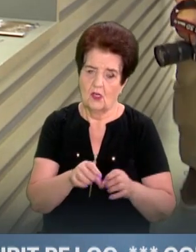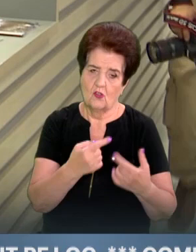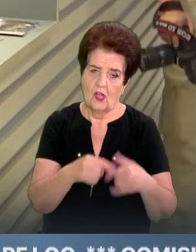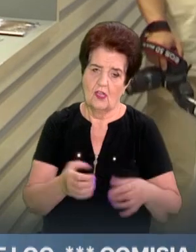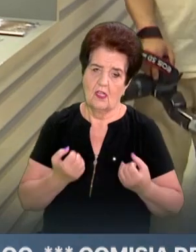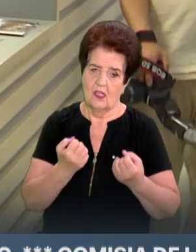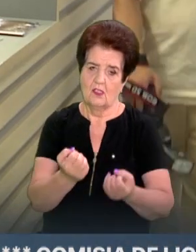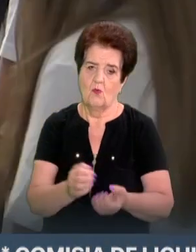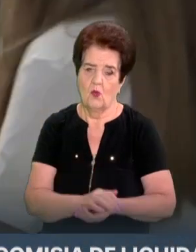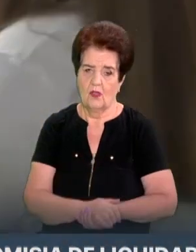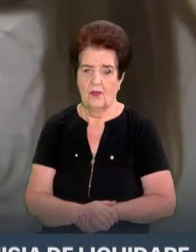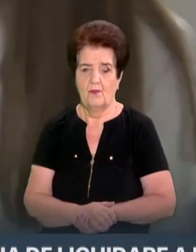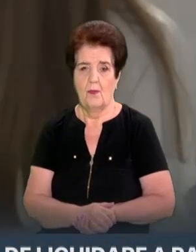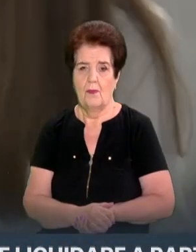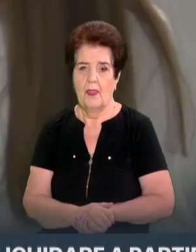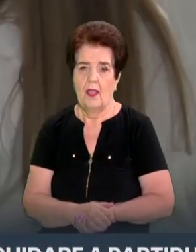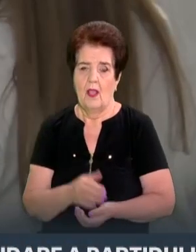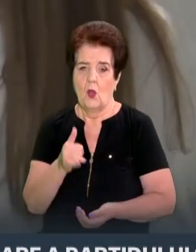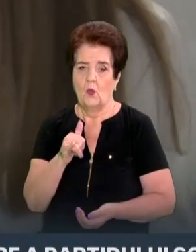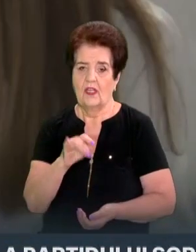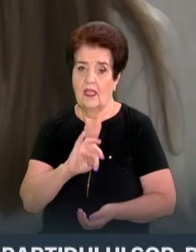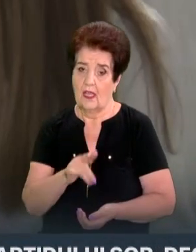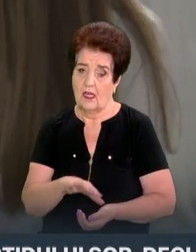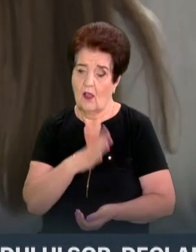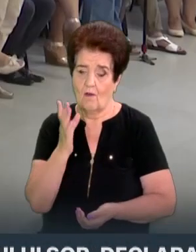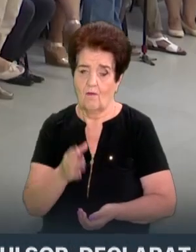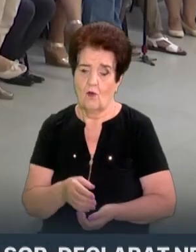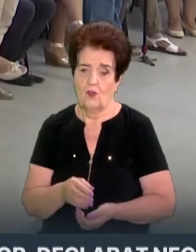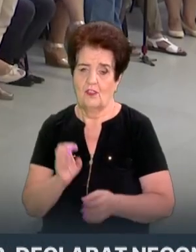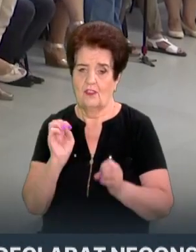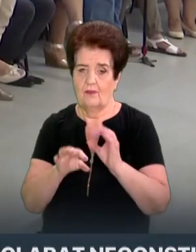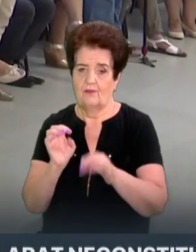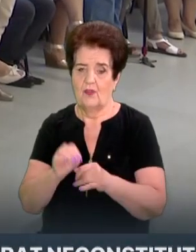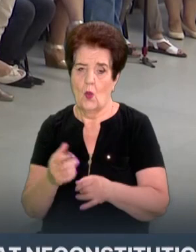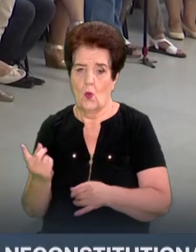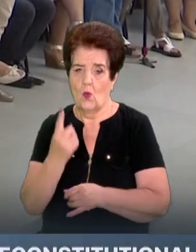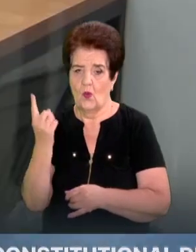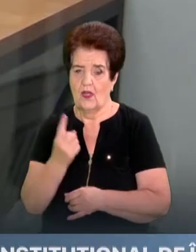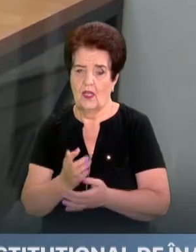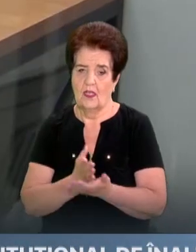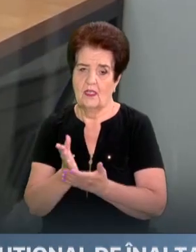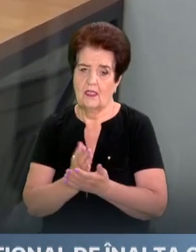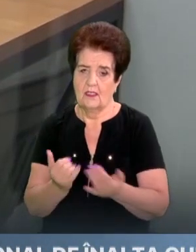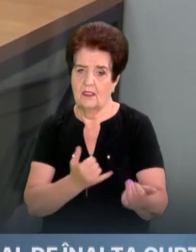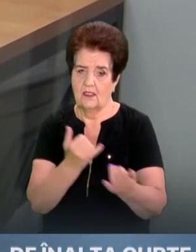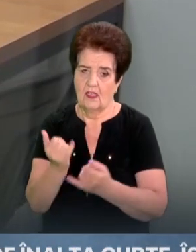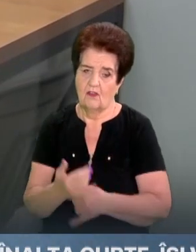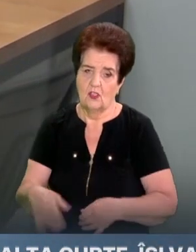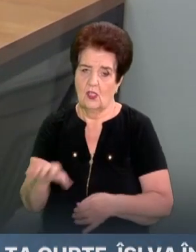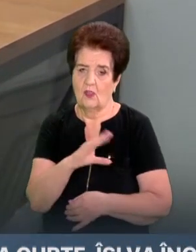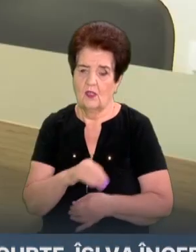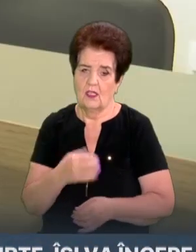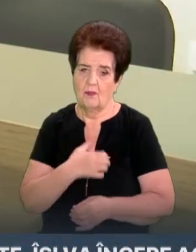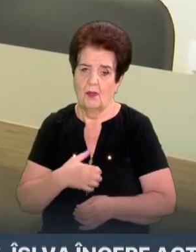transport cu roți. La Ungheni a fost lansat și ghișeul unic de informare și prestări servicii, care înglobează toate serviciile oferite